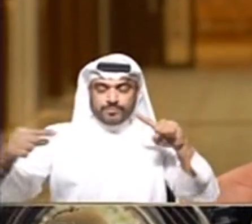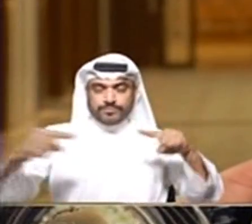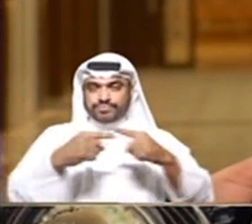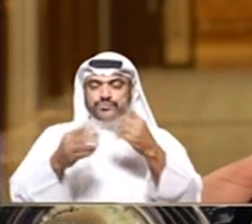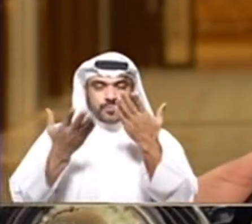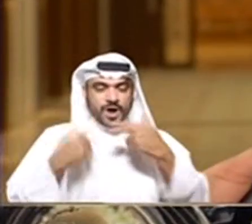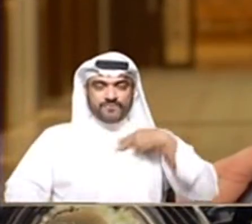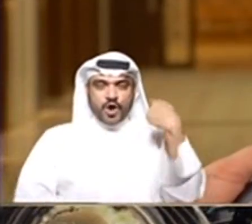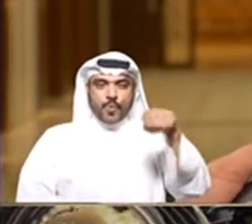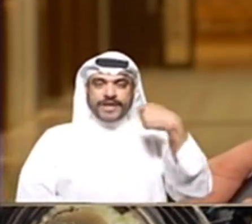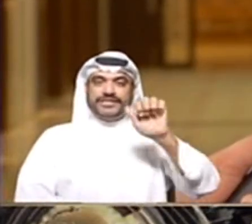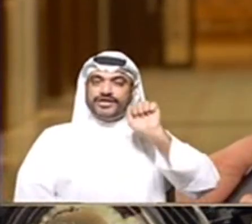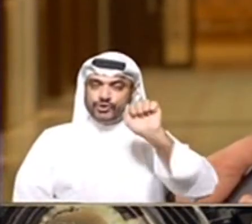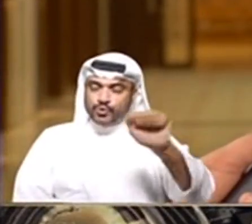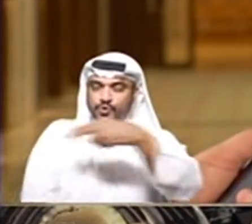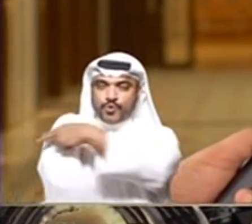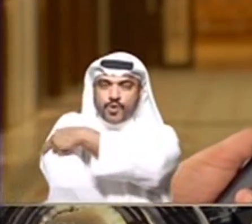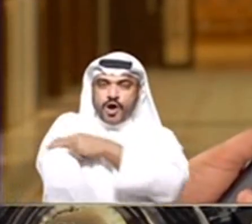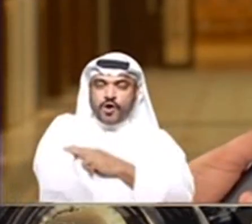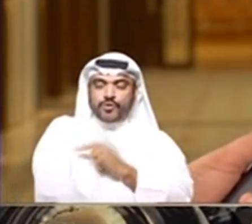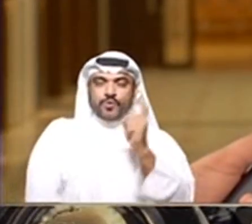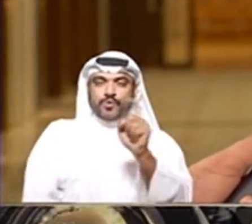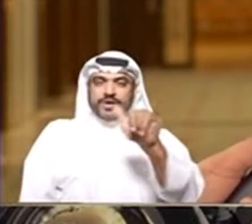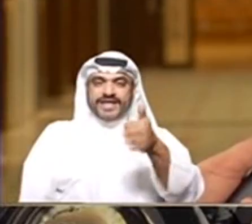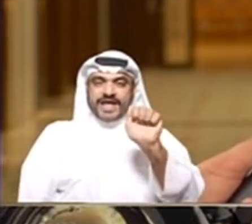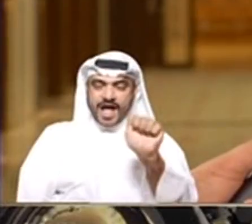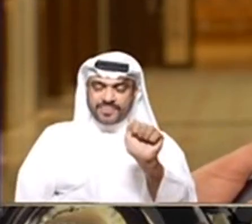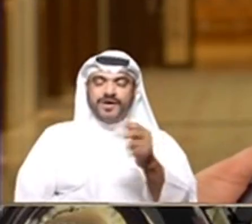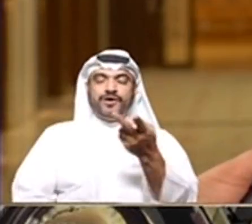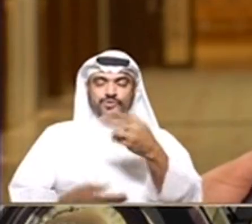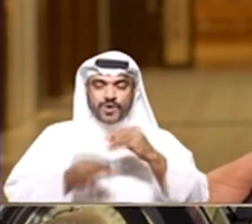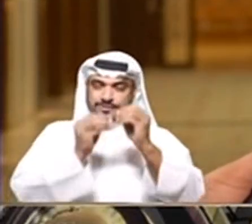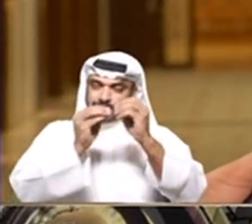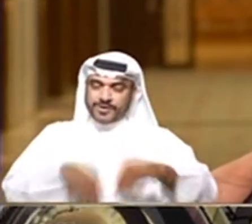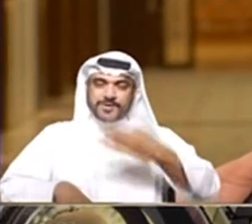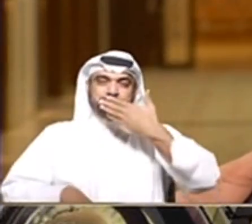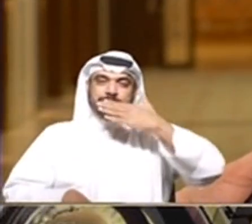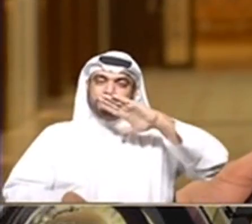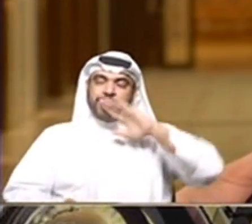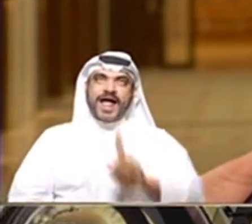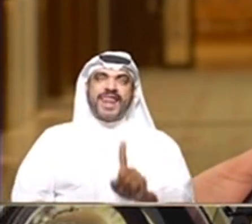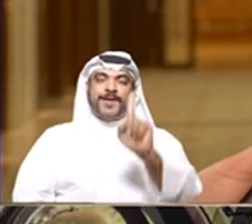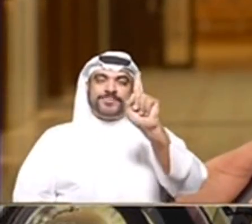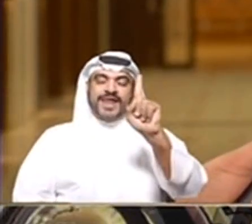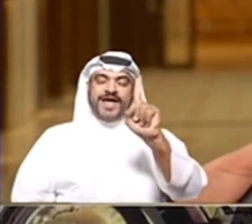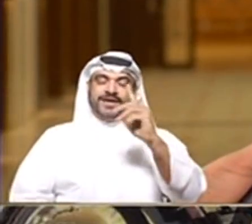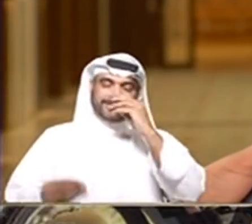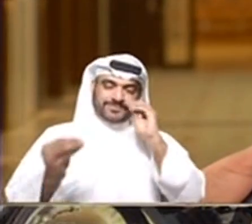الوزير والأخ رياض في أمور كثيرة، ونتج عنها ولله الحمد يعني